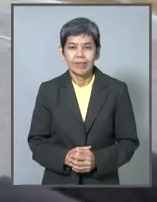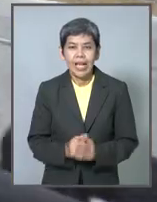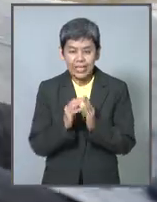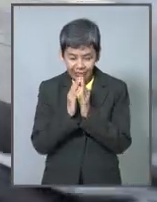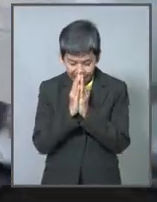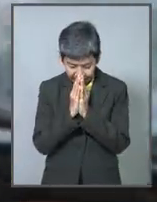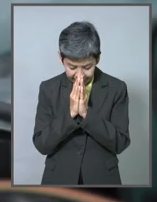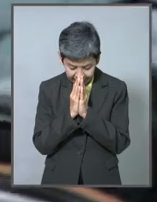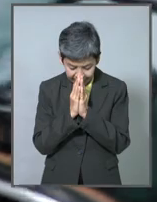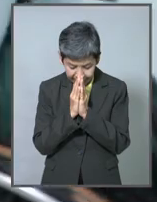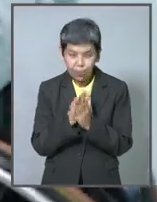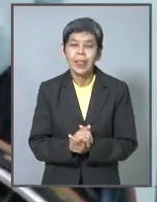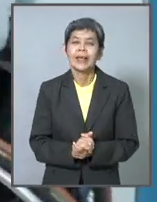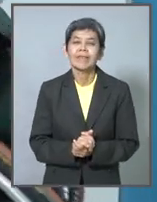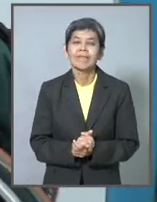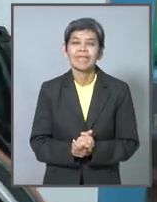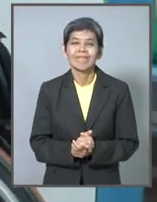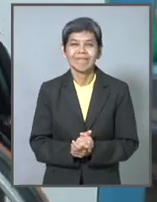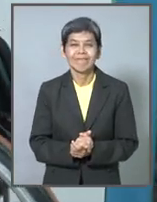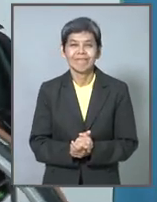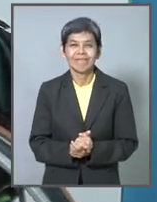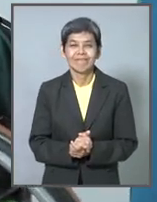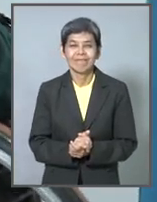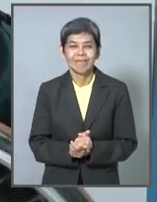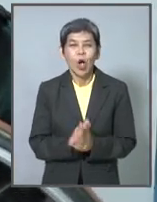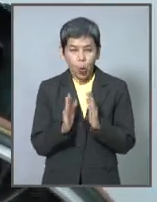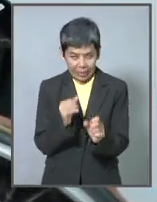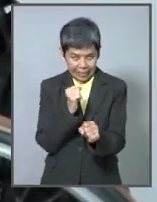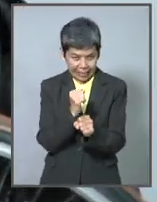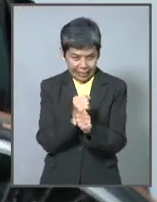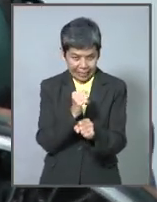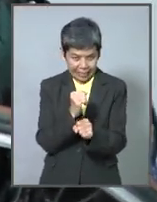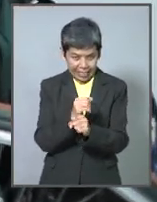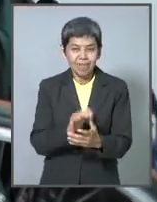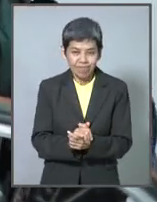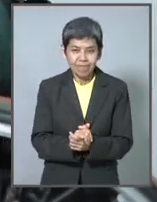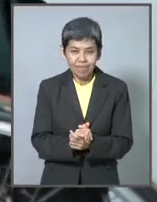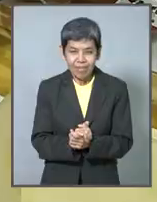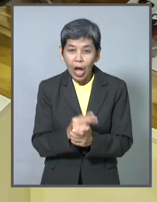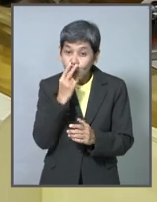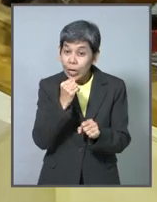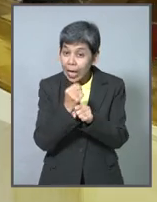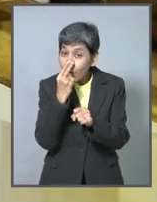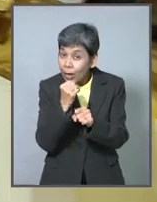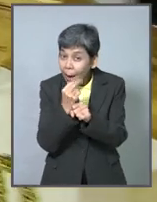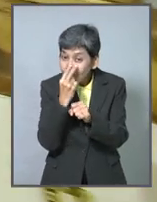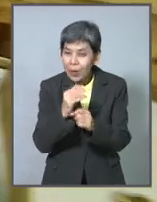อันนี้สวัสดีค่ะอันนี้ชื่อพี่เบิร์ดนะคะคุณผู้ชม พี่เบิร์ด เป็นคนทำเองทั้ง หมดเป็นคนทำเองเลยเหร